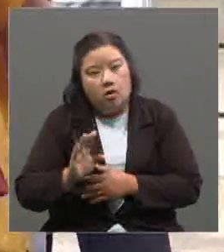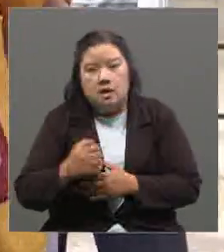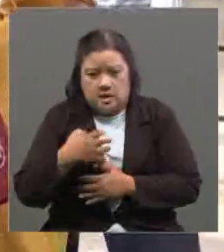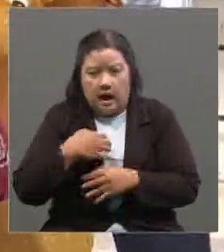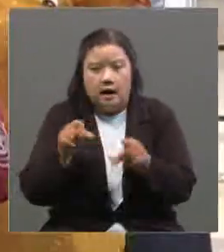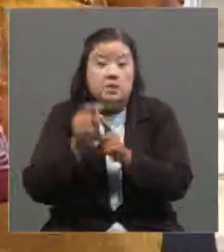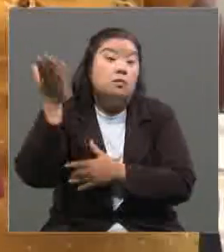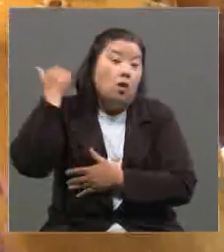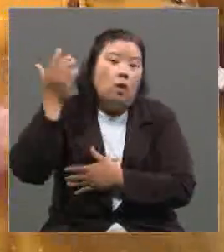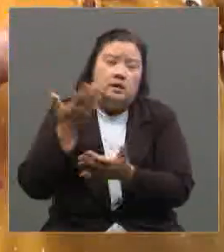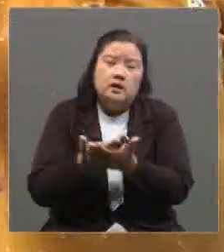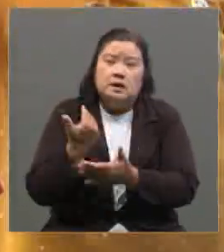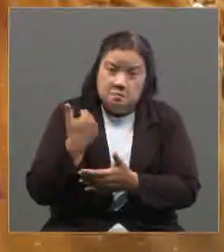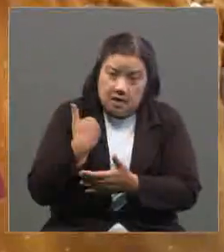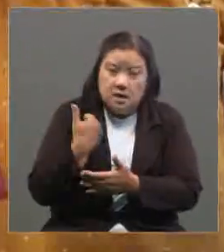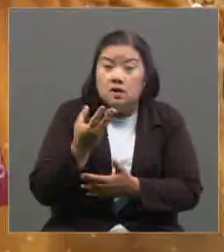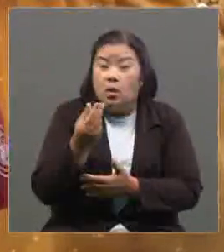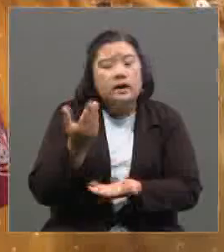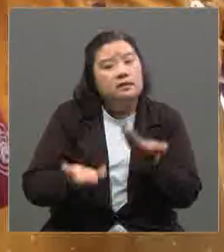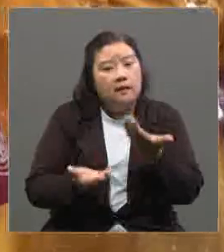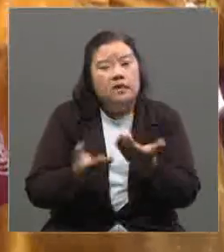ก็ถวายน้อยเนี่ย